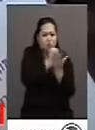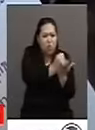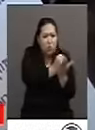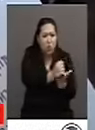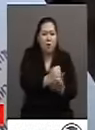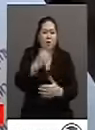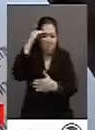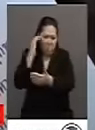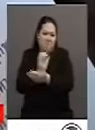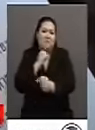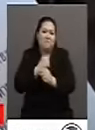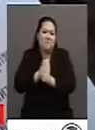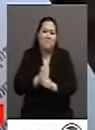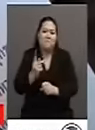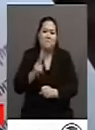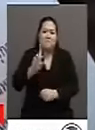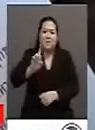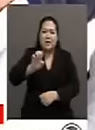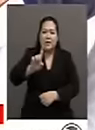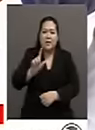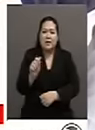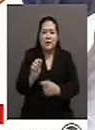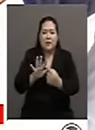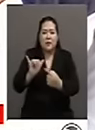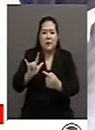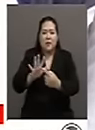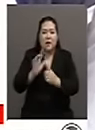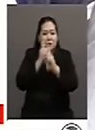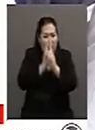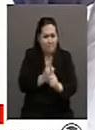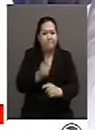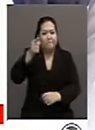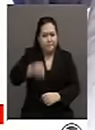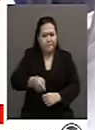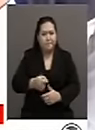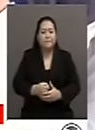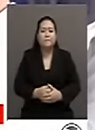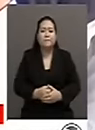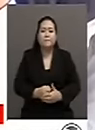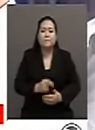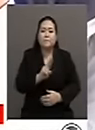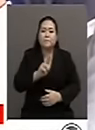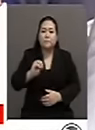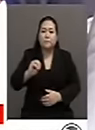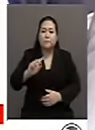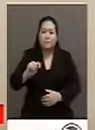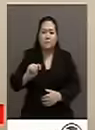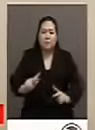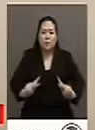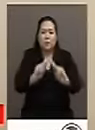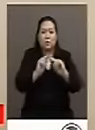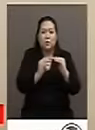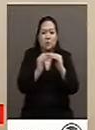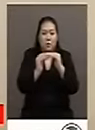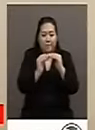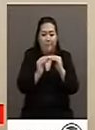ำเนินการตามคดีอาญาทันทีนะครับ ครับขณะที่รัฐมนตรีว่าการกระทรวงยุติธรรมพลเอกไพบูลย์คุ้มฉายาบ